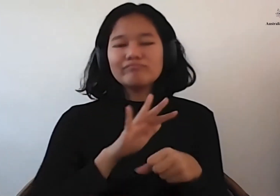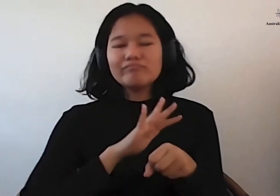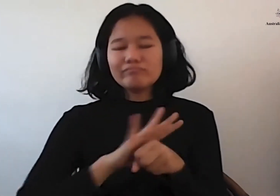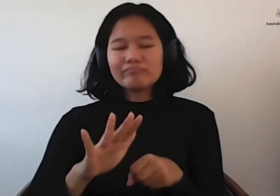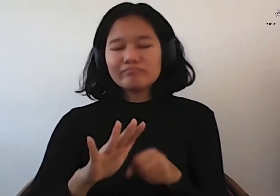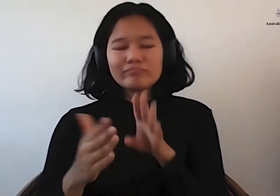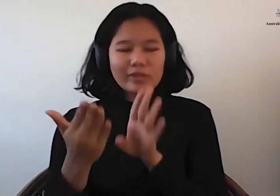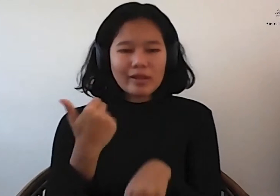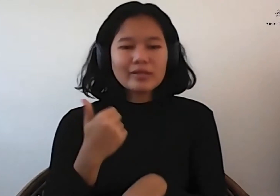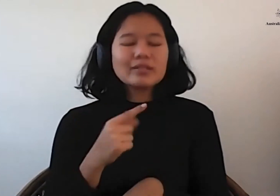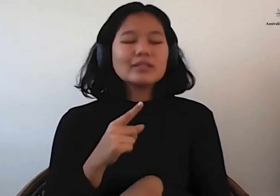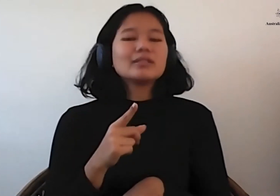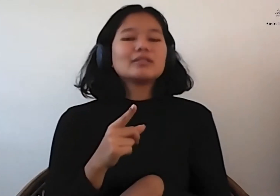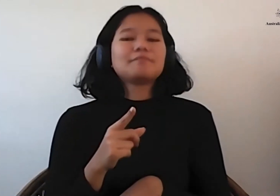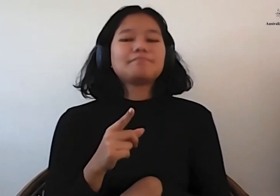lagi